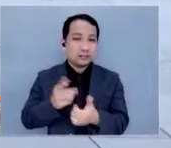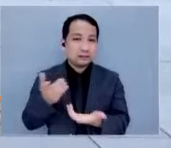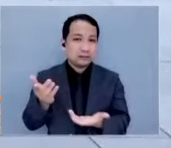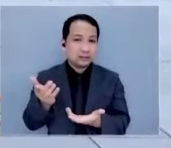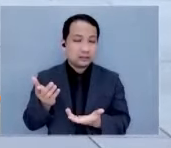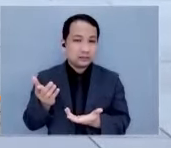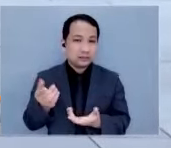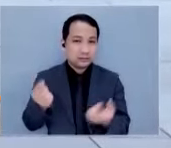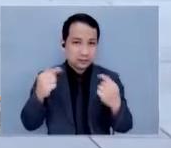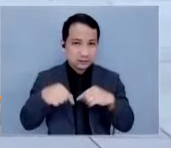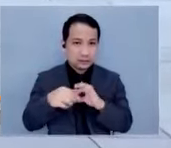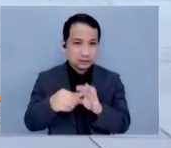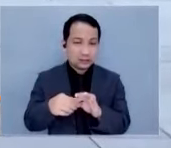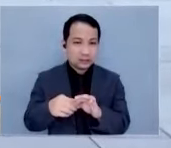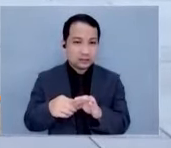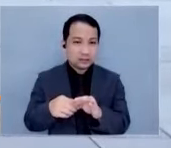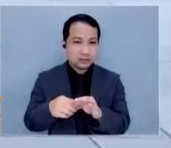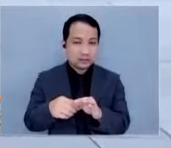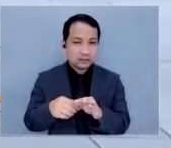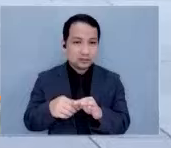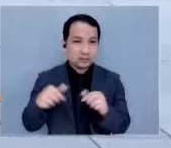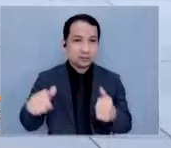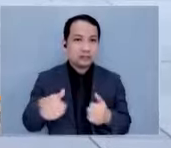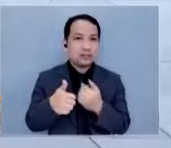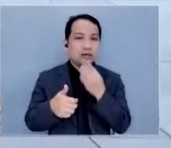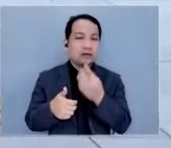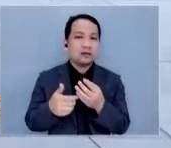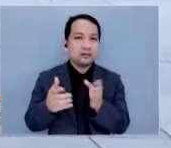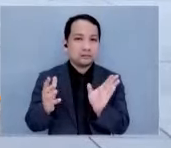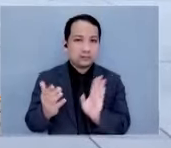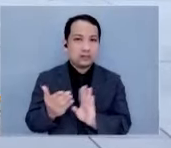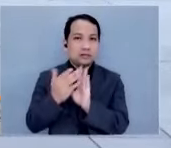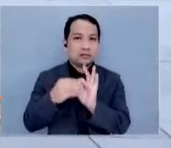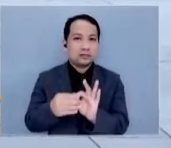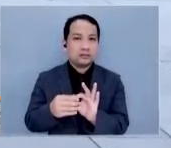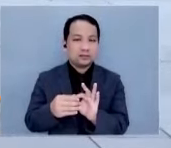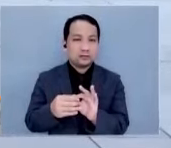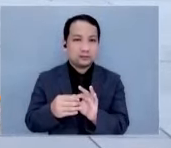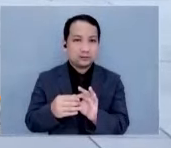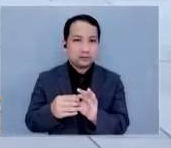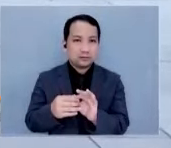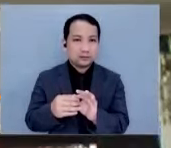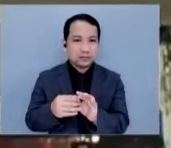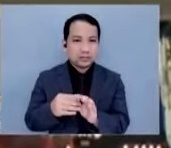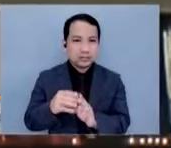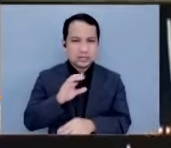dito sa the Chancellery para harapin ang Chancellor ng Germany.